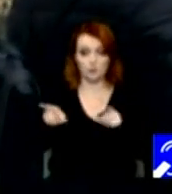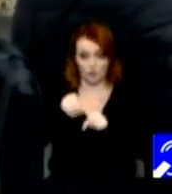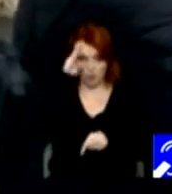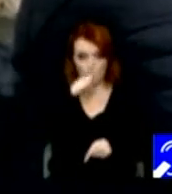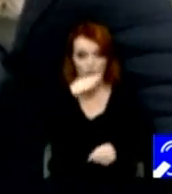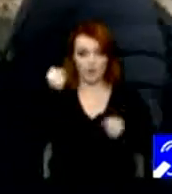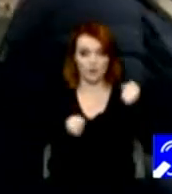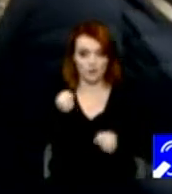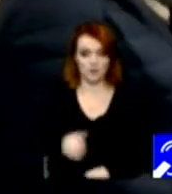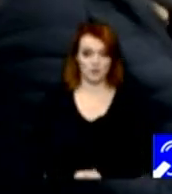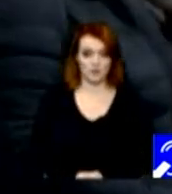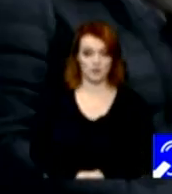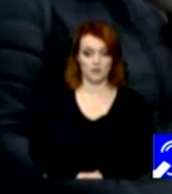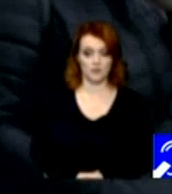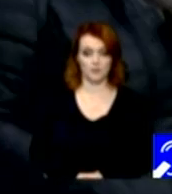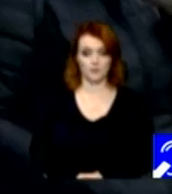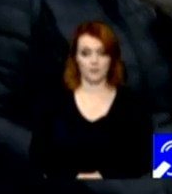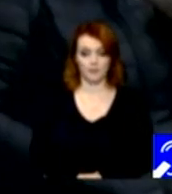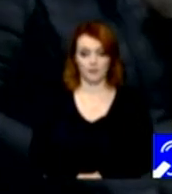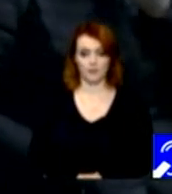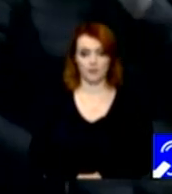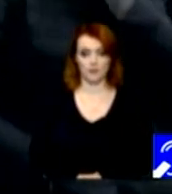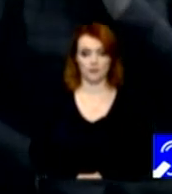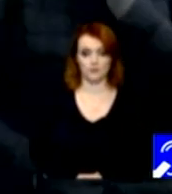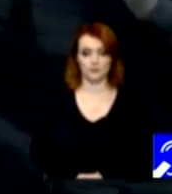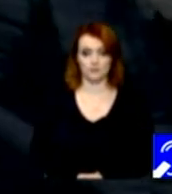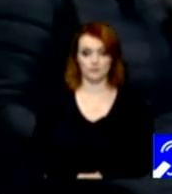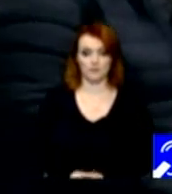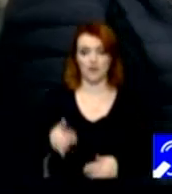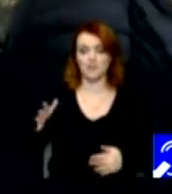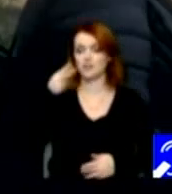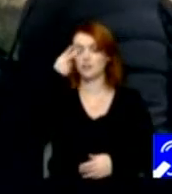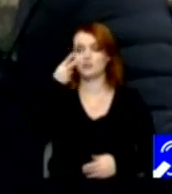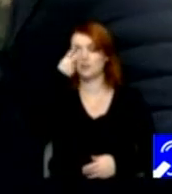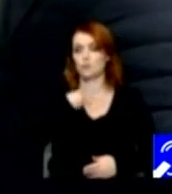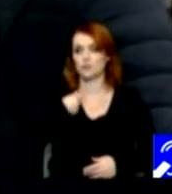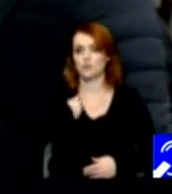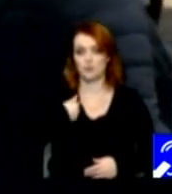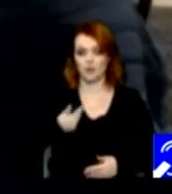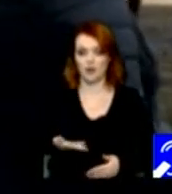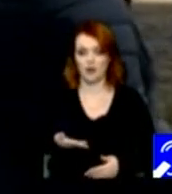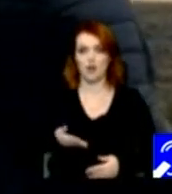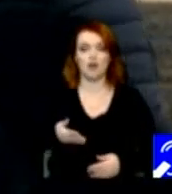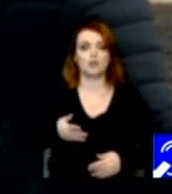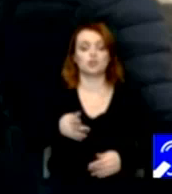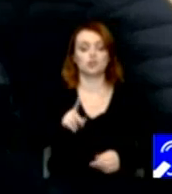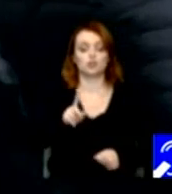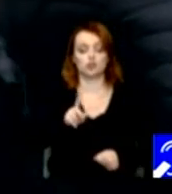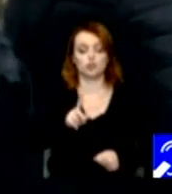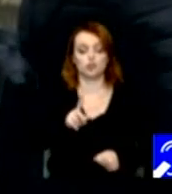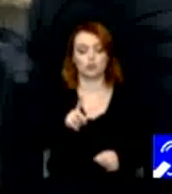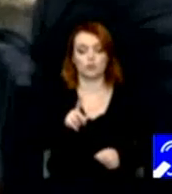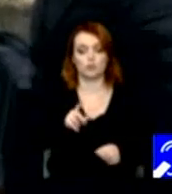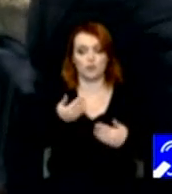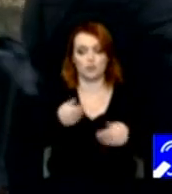noi nu mai contează ca și fanele nu vreau să mă gândesc la el la pacienții nu am cuvinte și început simte